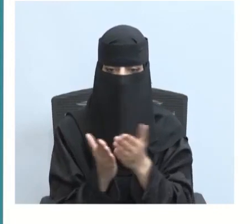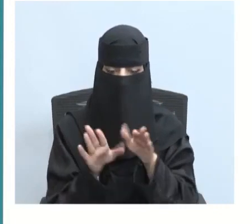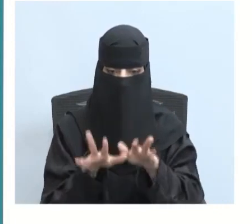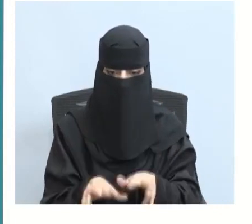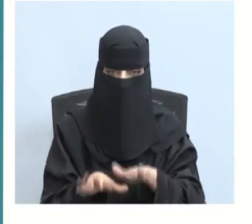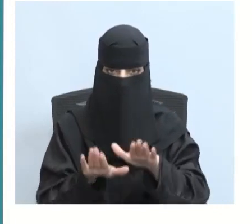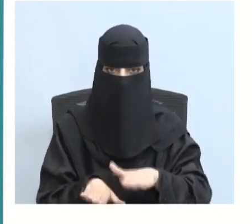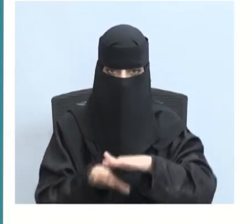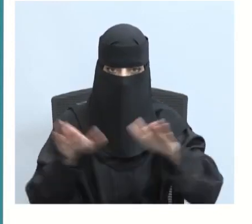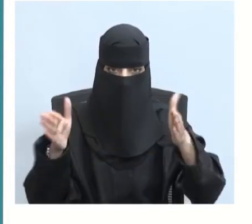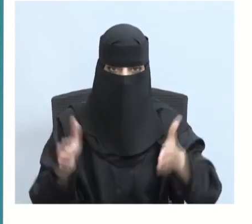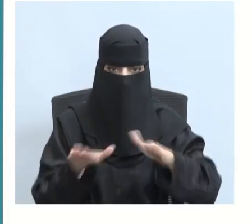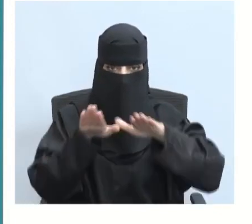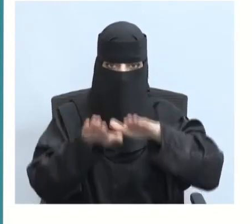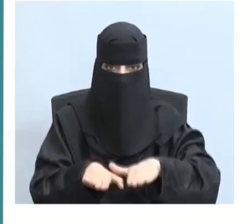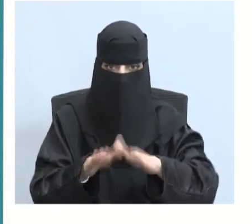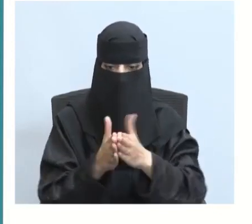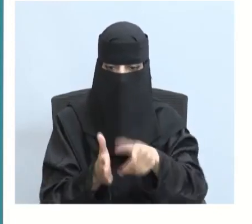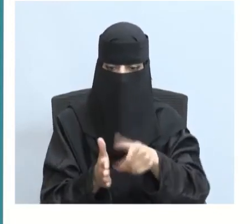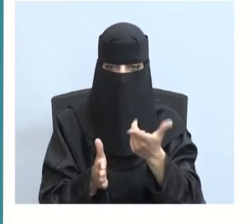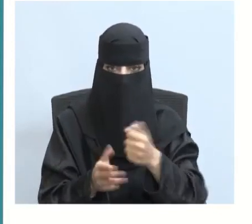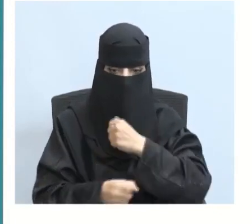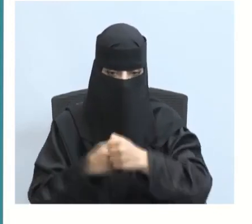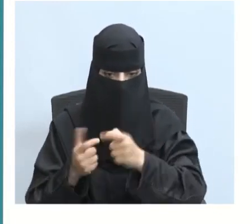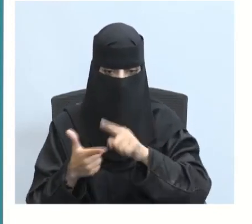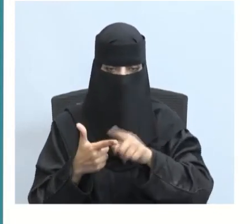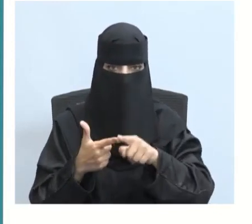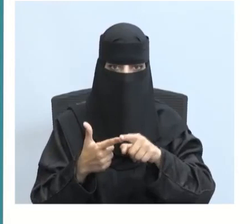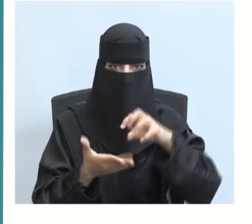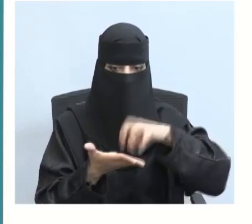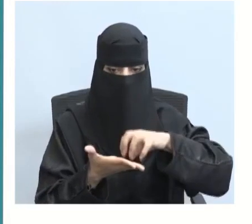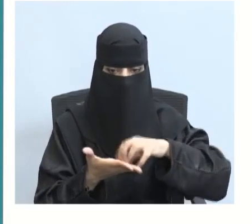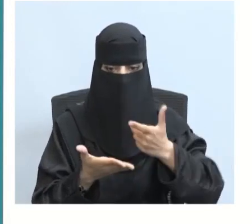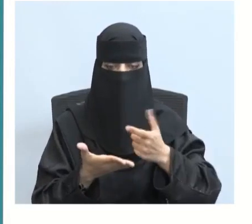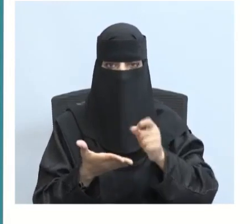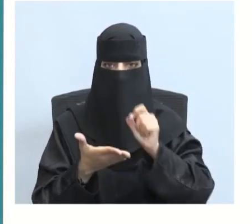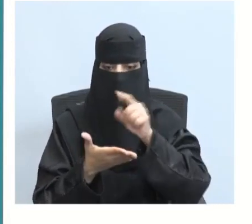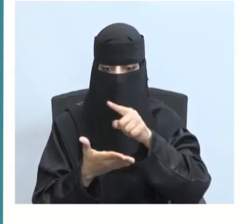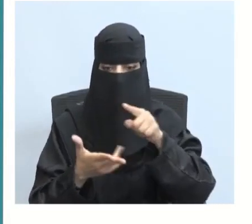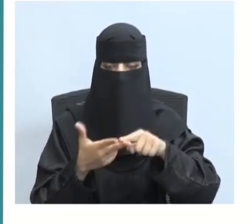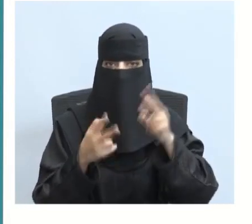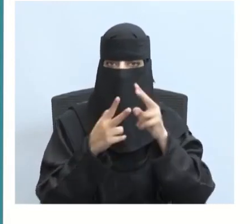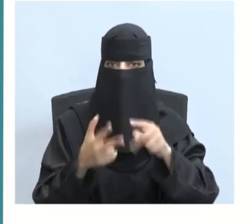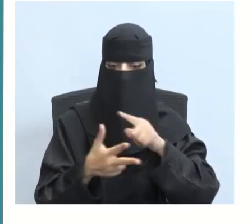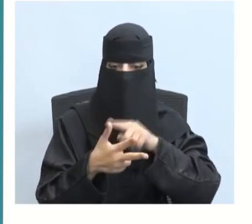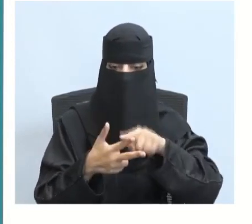مستقر على سطح طاوله هل هي حركيه اشعاعيه وضع ام كهربائيه